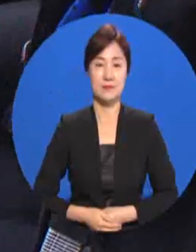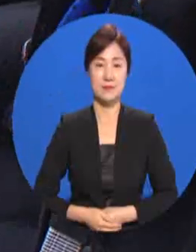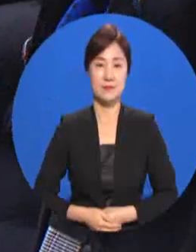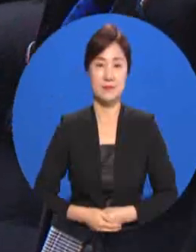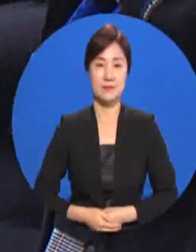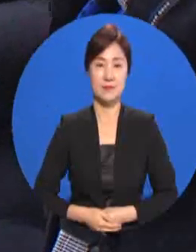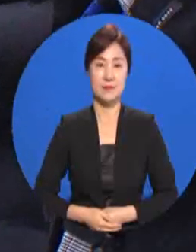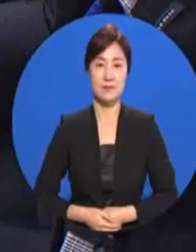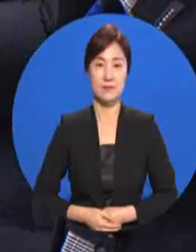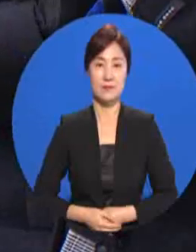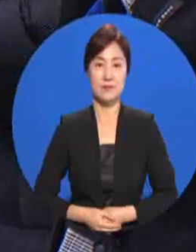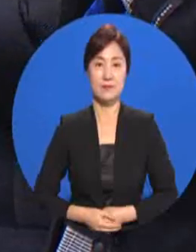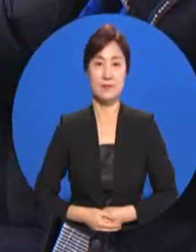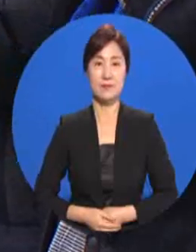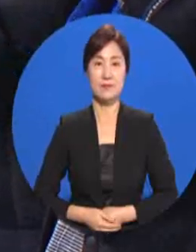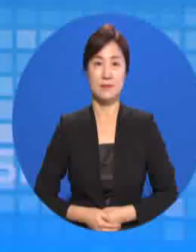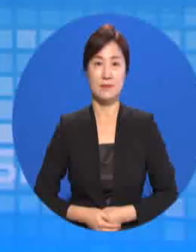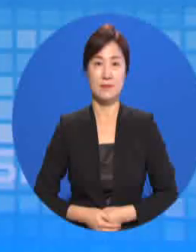뉴스 감사합니다